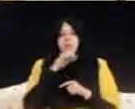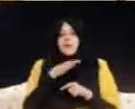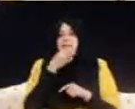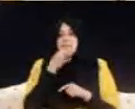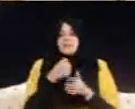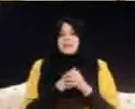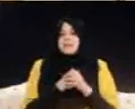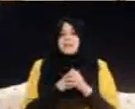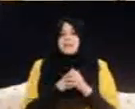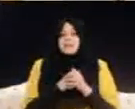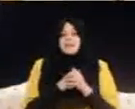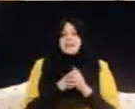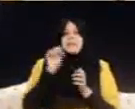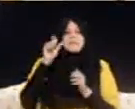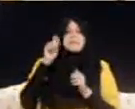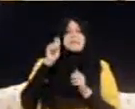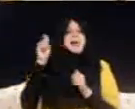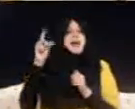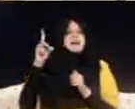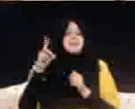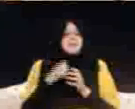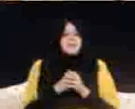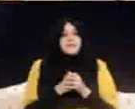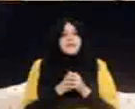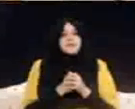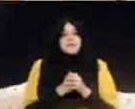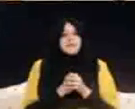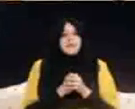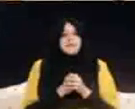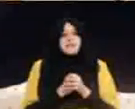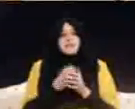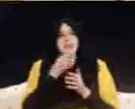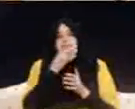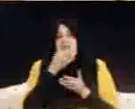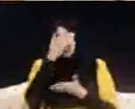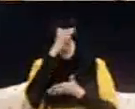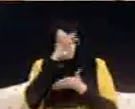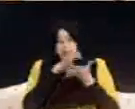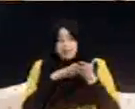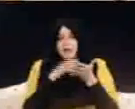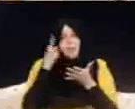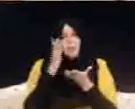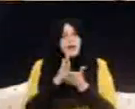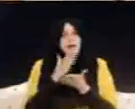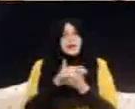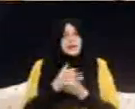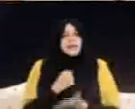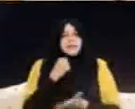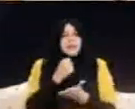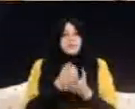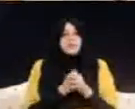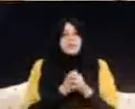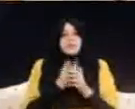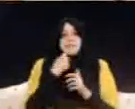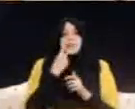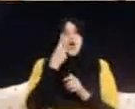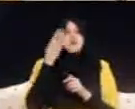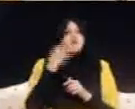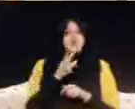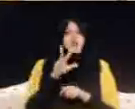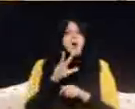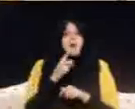والسلام؟ قالوا يا سعد، كي قالوا شطره كل كذا، وبعدين قال شطره، قال النبي عليه الصلاة والسلام: الثلث